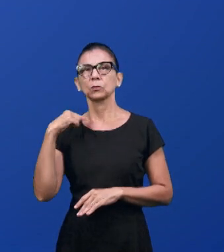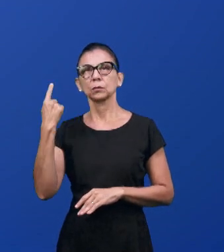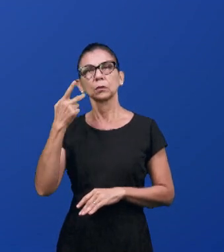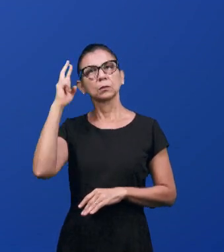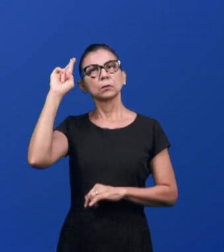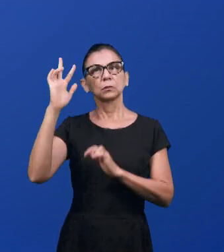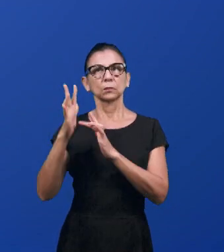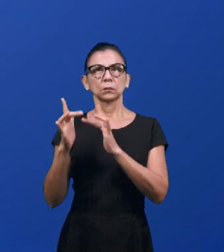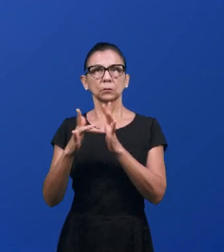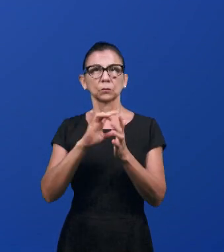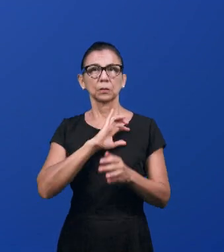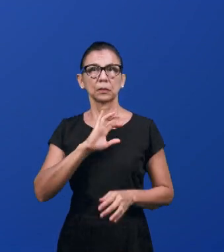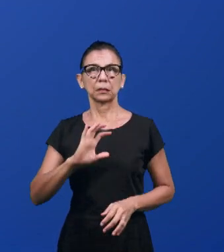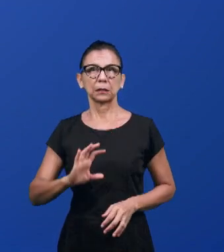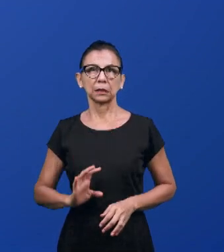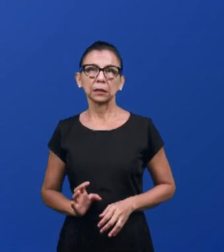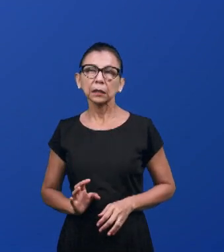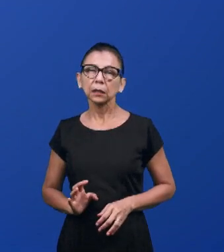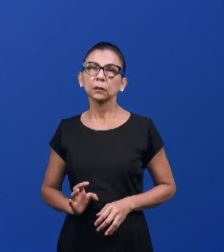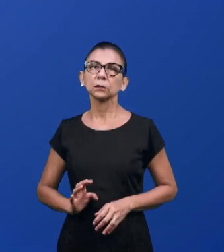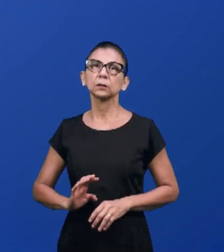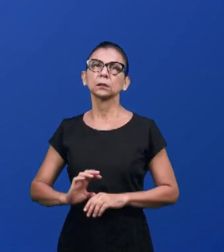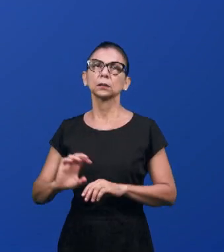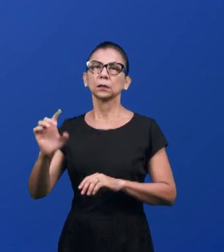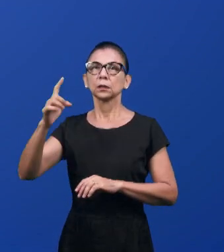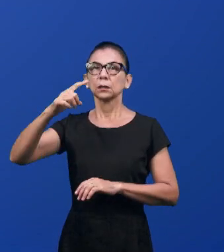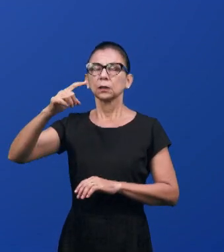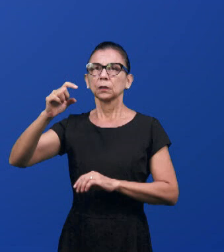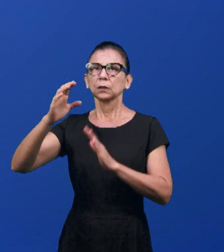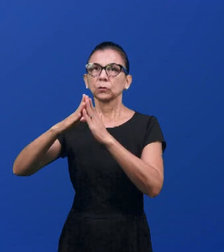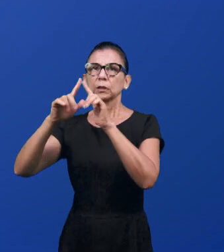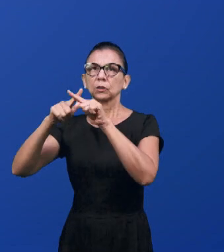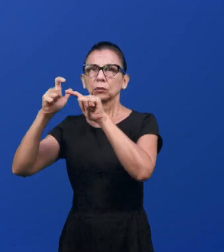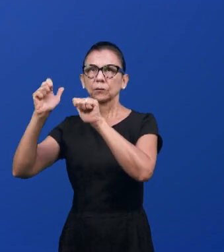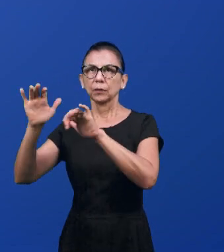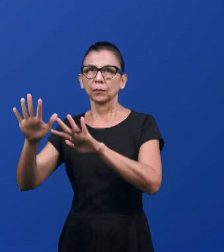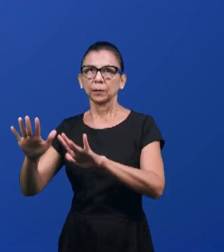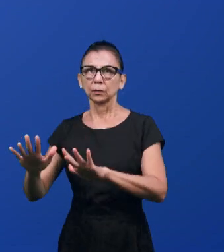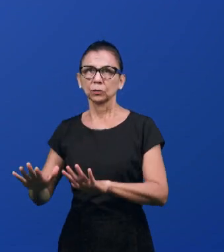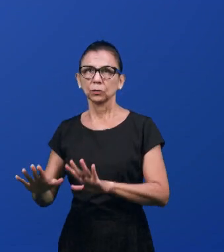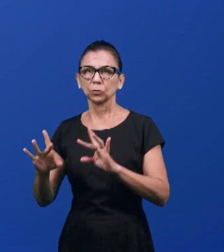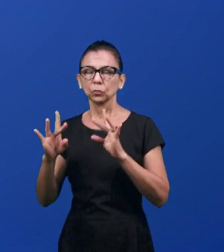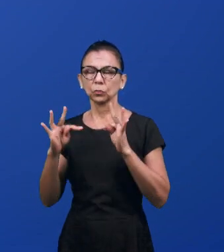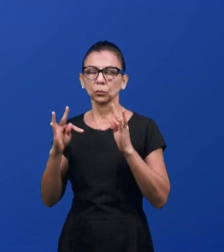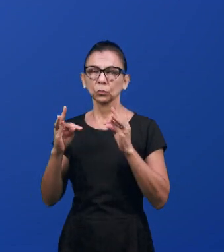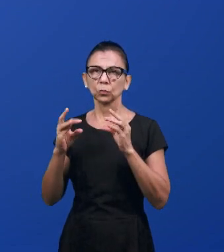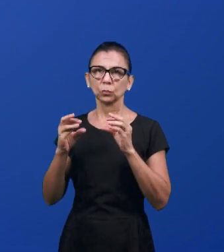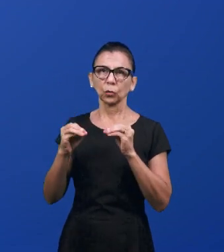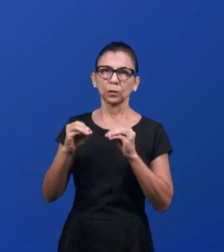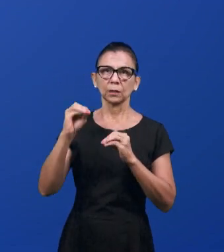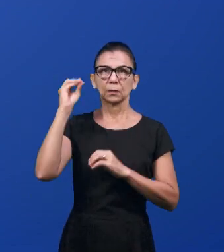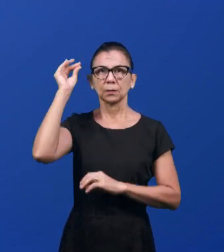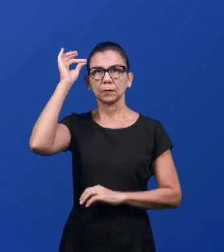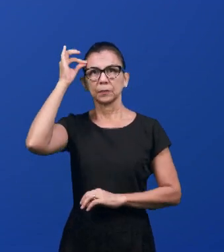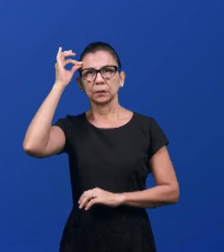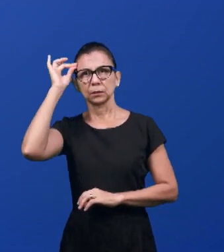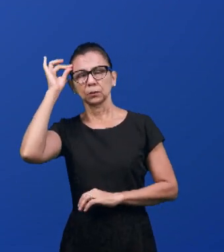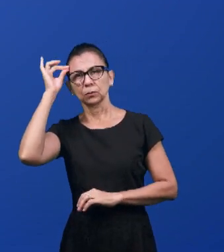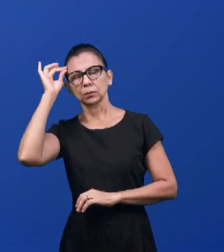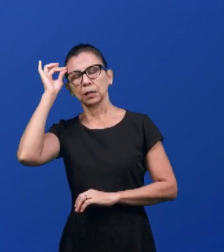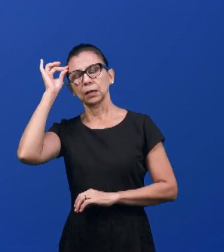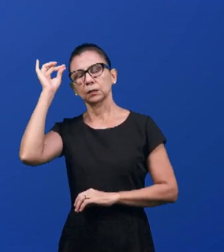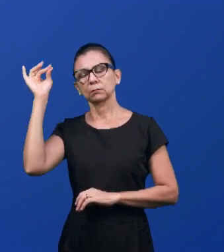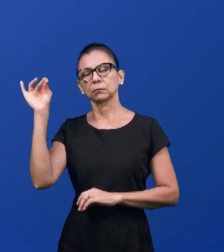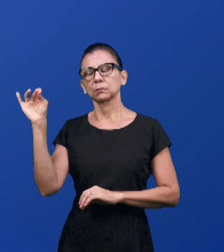Jésus-Christ, lequel nous a bénis avec toutes les bénédictions spirituelles dans les lieux